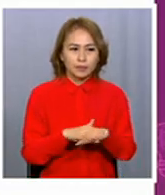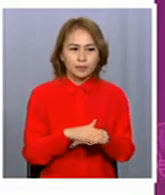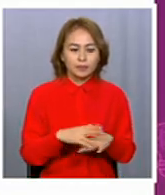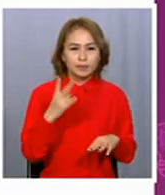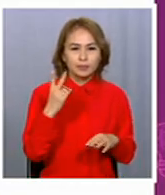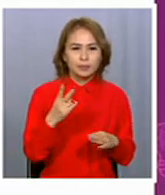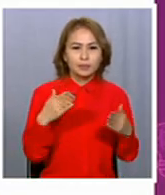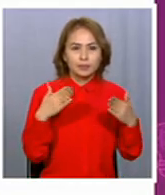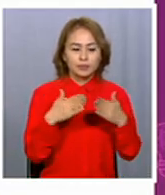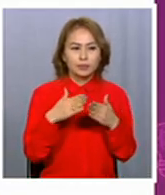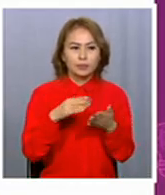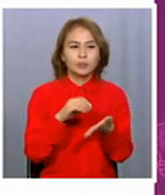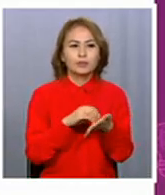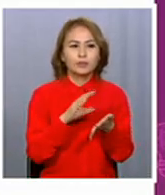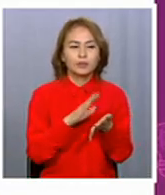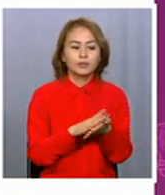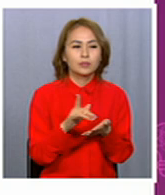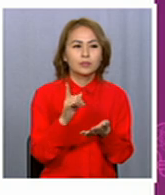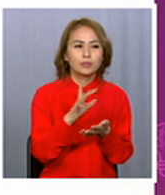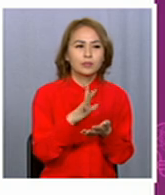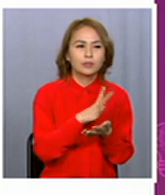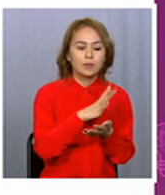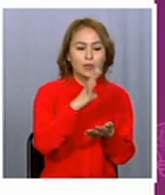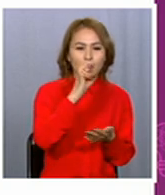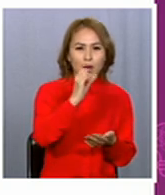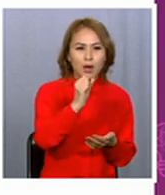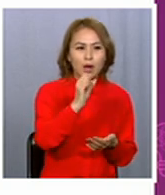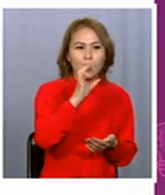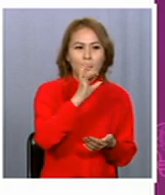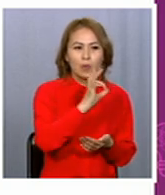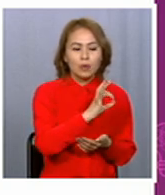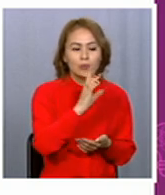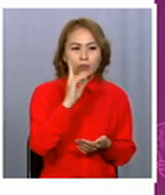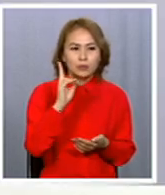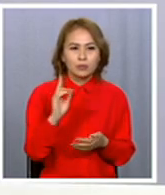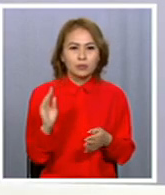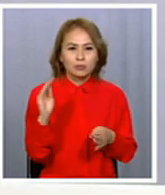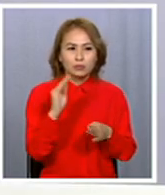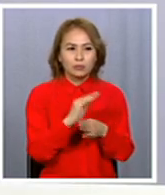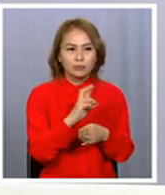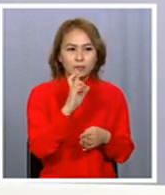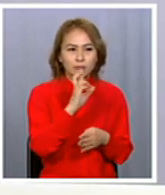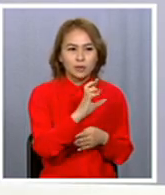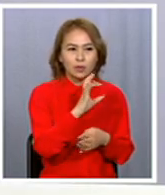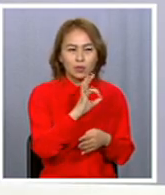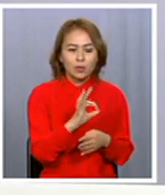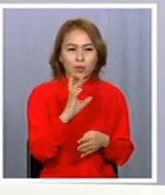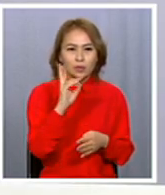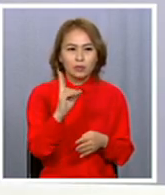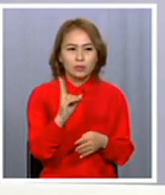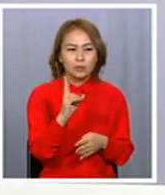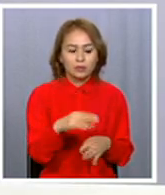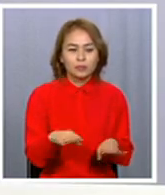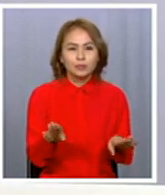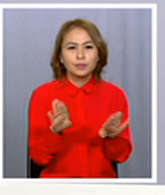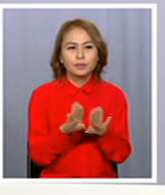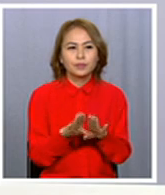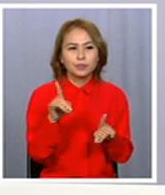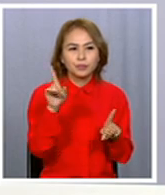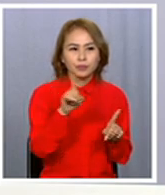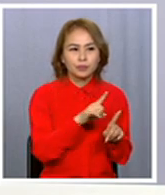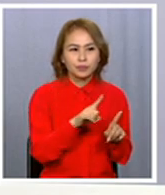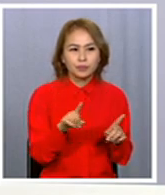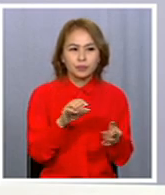тең екенін көрсету үшін осы АОК бұрышын және БОК бұрышын мынандай сызықтармен